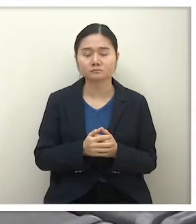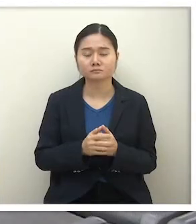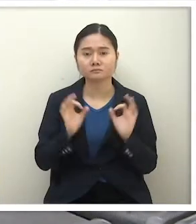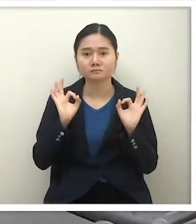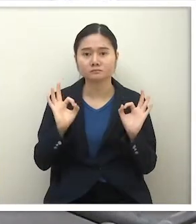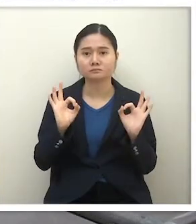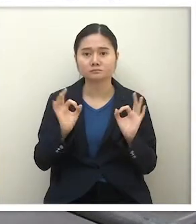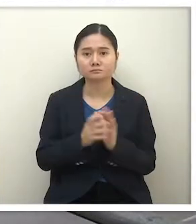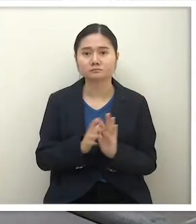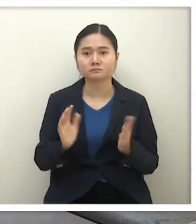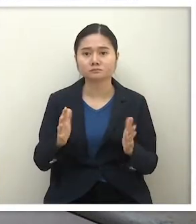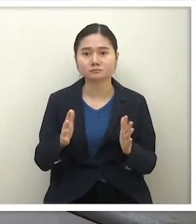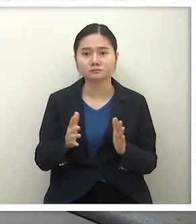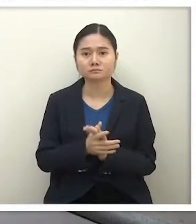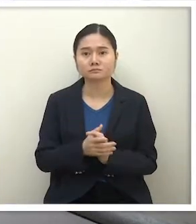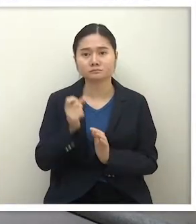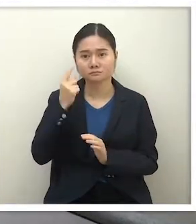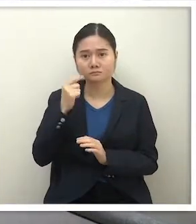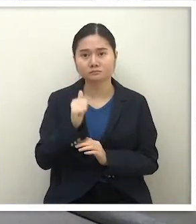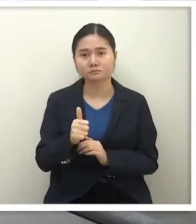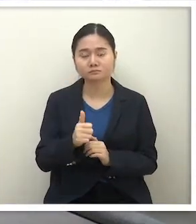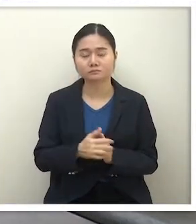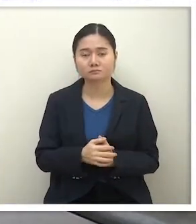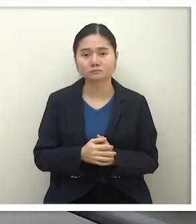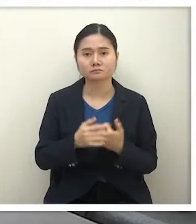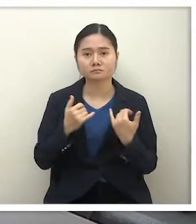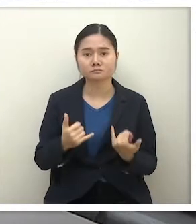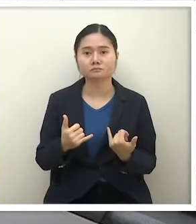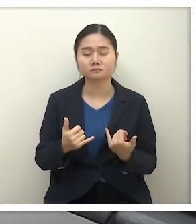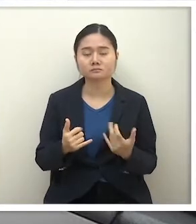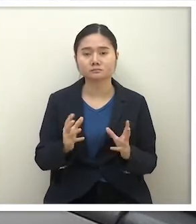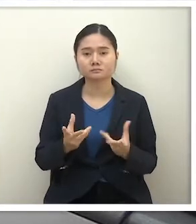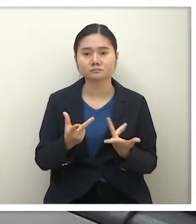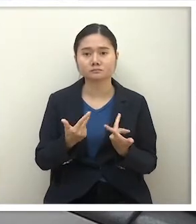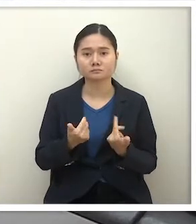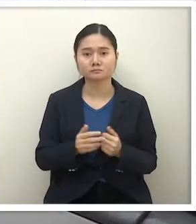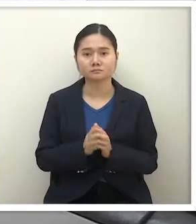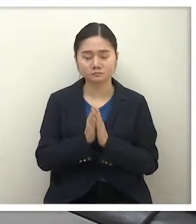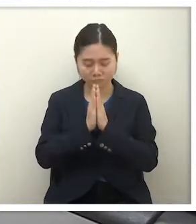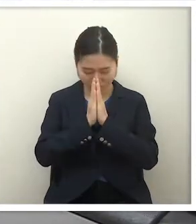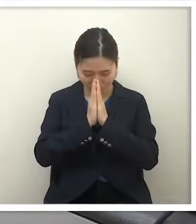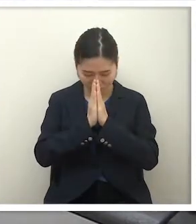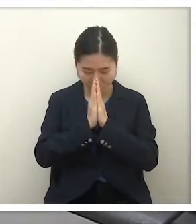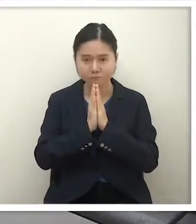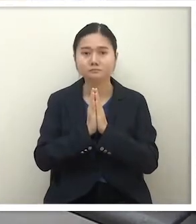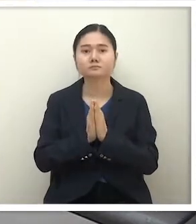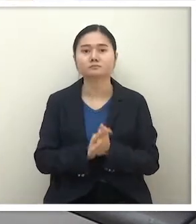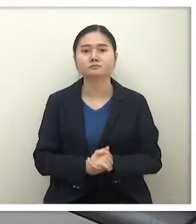โอเคไม่มีคำถามแสดงว่าเข้าใจดีนะครับสำหรับวันนี้เอาไว้เท่านี้ครับสวัสดีครับ